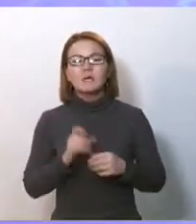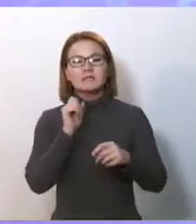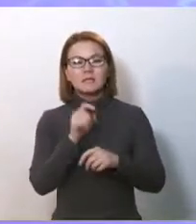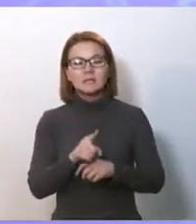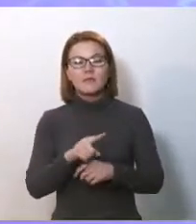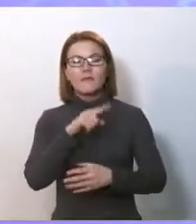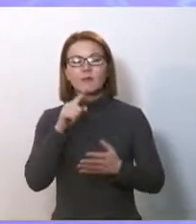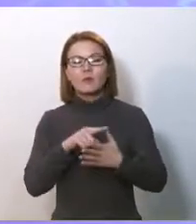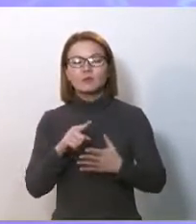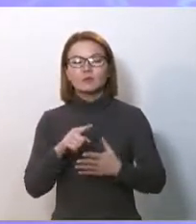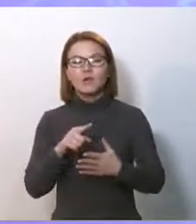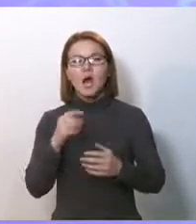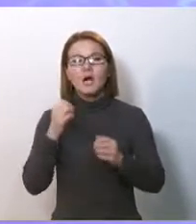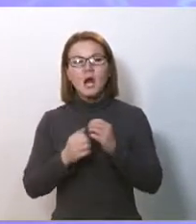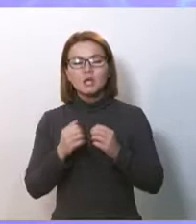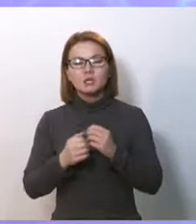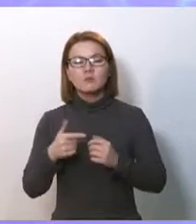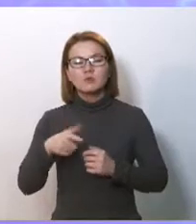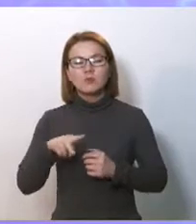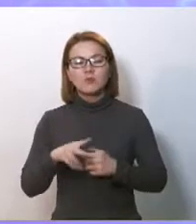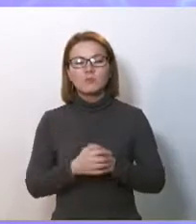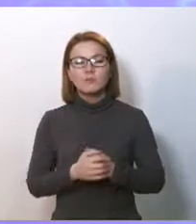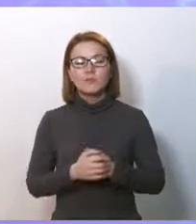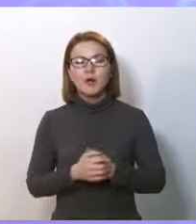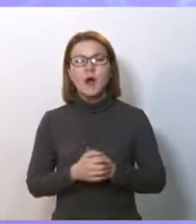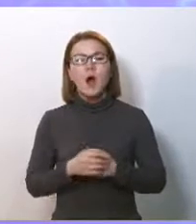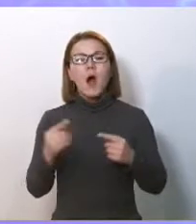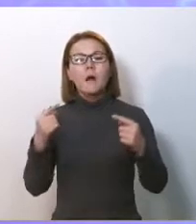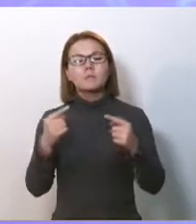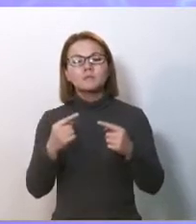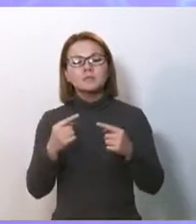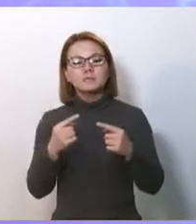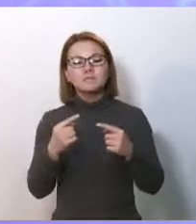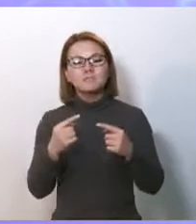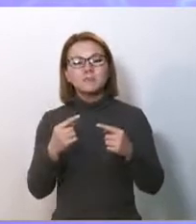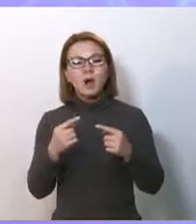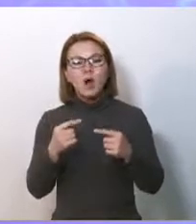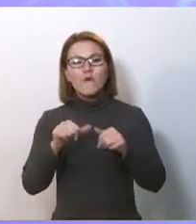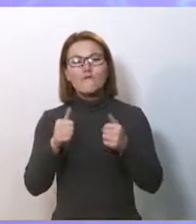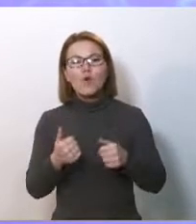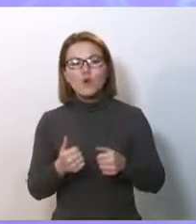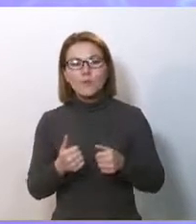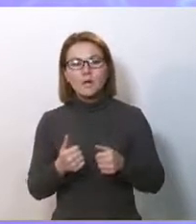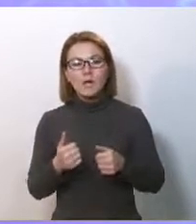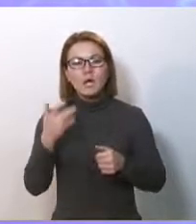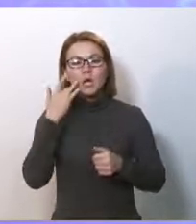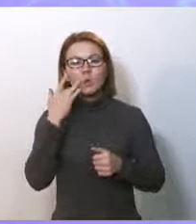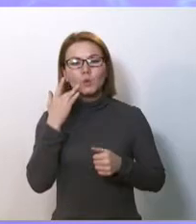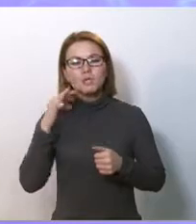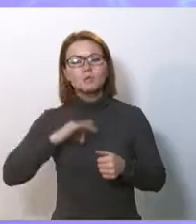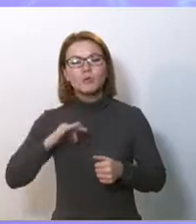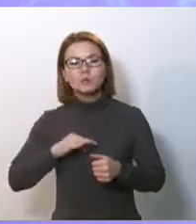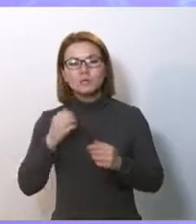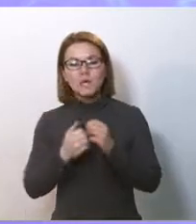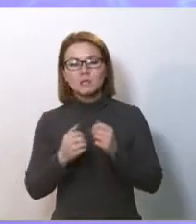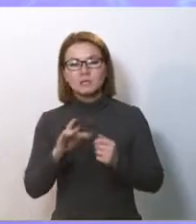Зададим вопрос каждому глаголу. Определим форму, в которой употреблен